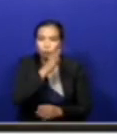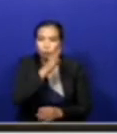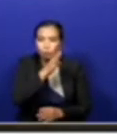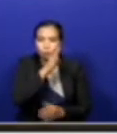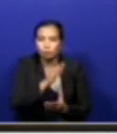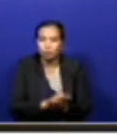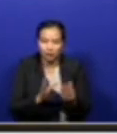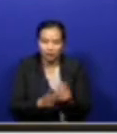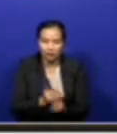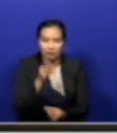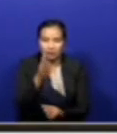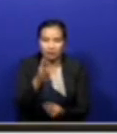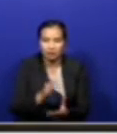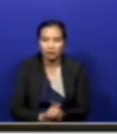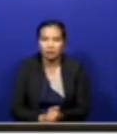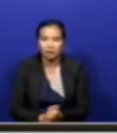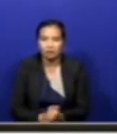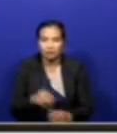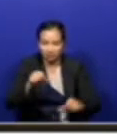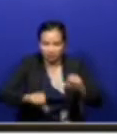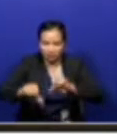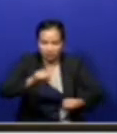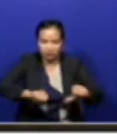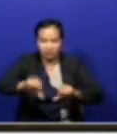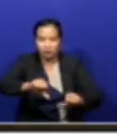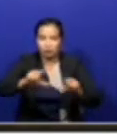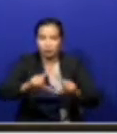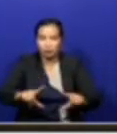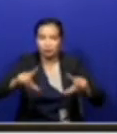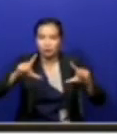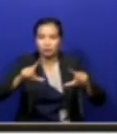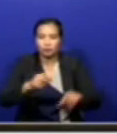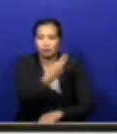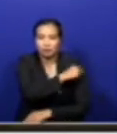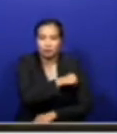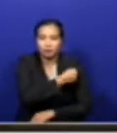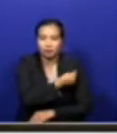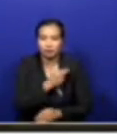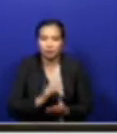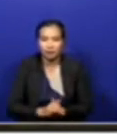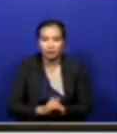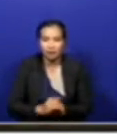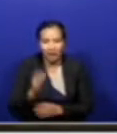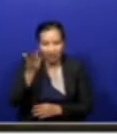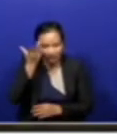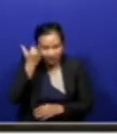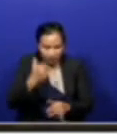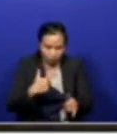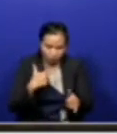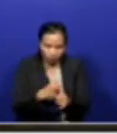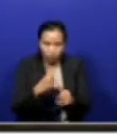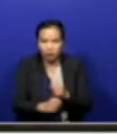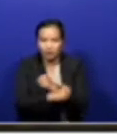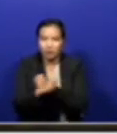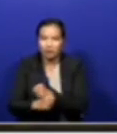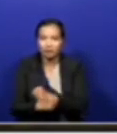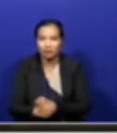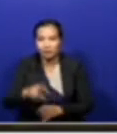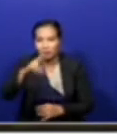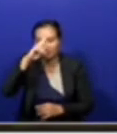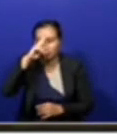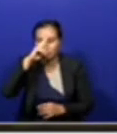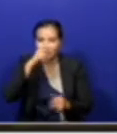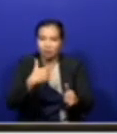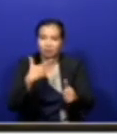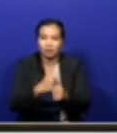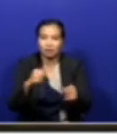อาทิตย์หน้ามีนักวิทยาศาสตร์คนไทยชื่อดังมีในคุณหมอคนไทยชื่อดังคิดวัคซีนโควิดได้ไอ้โรคนี้มันก็แค่ปอลิโอเหมือนส